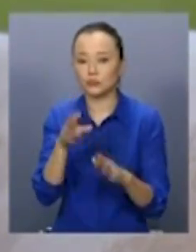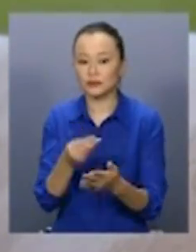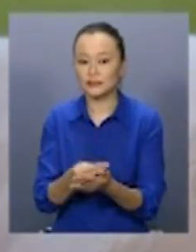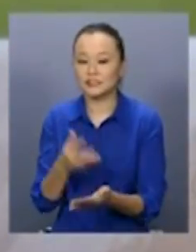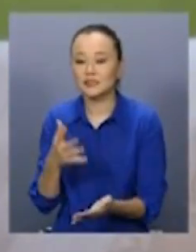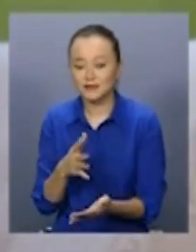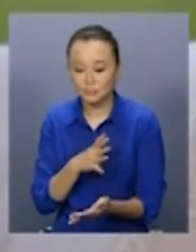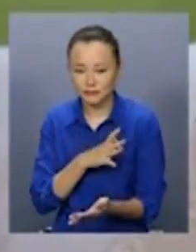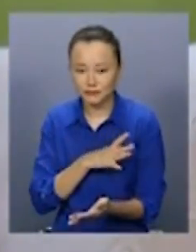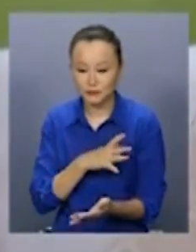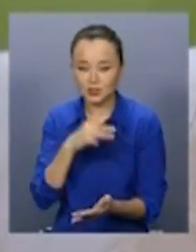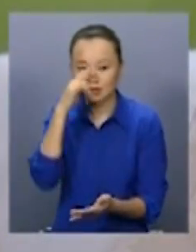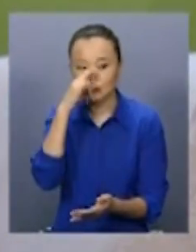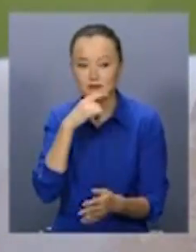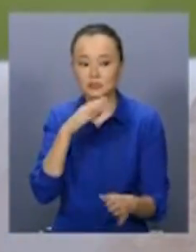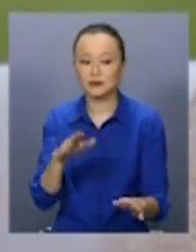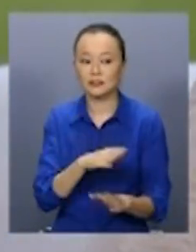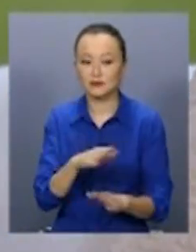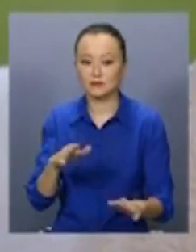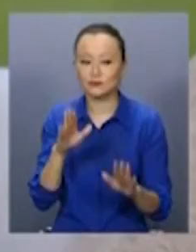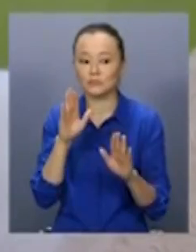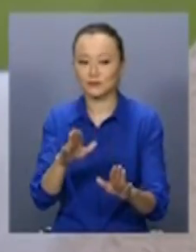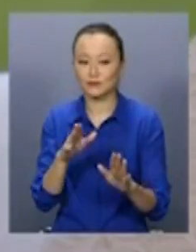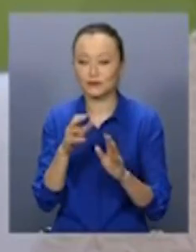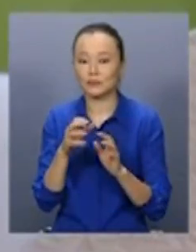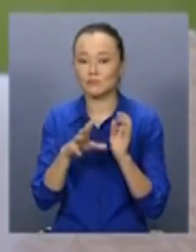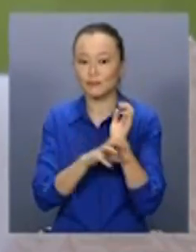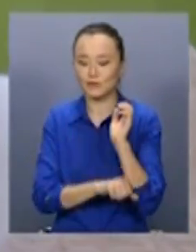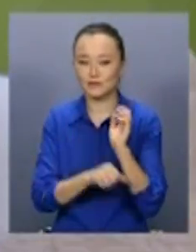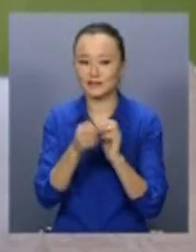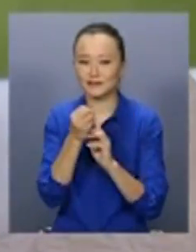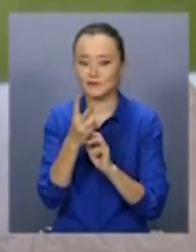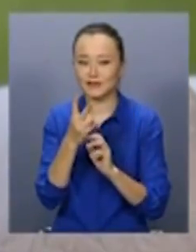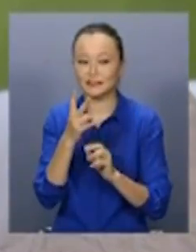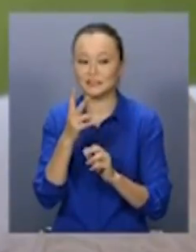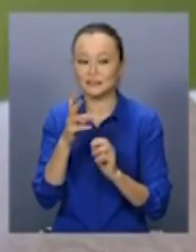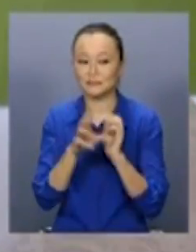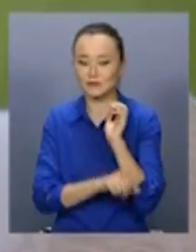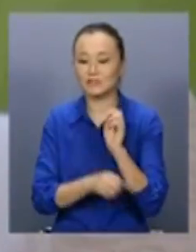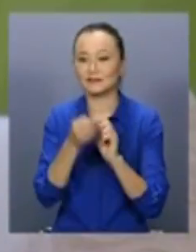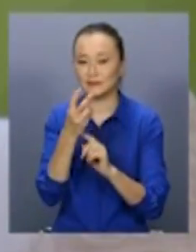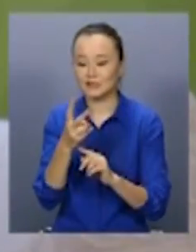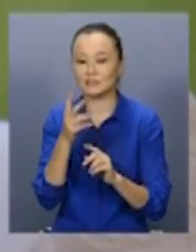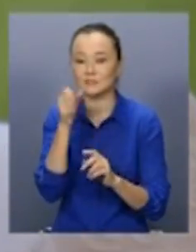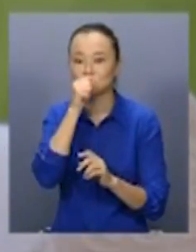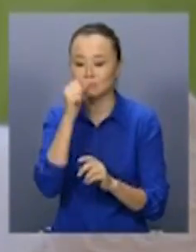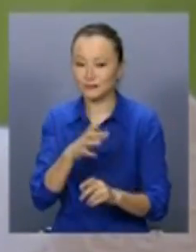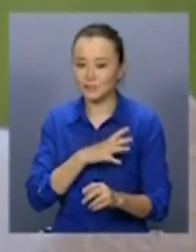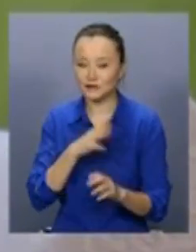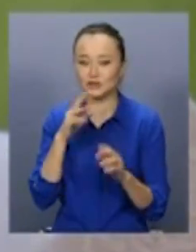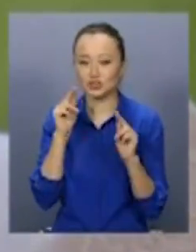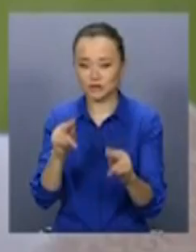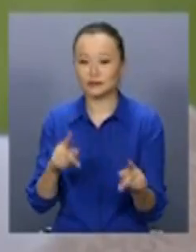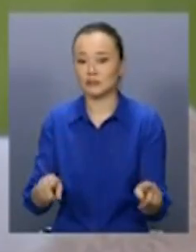бағаланатын. Қазақша әндеріміз бізде тек қана 12-ден кейін айтылатын деп па? Енді шынмен ғой солай болды.